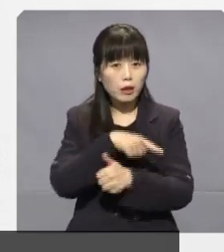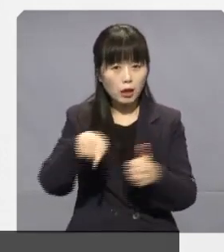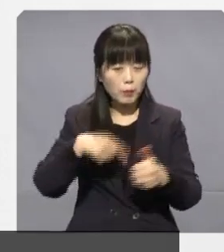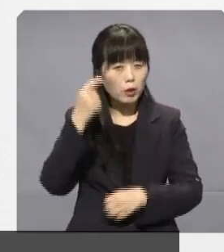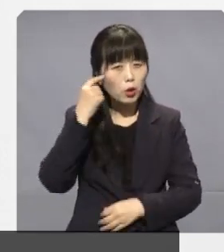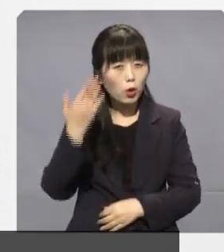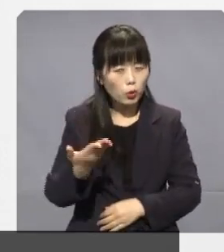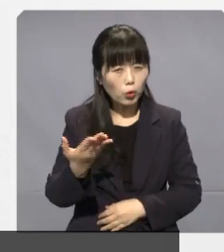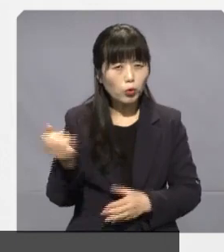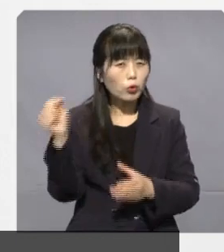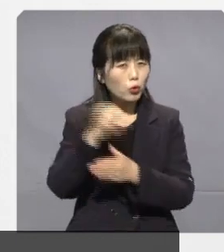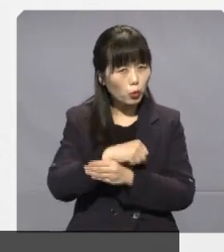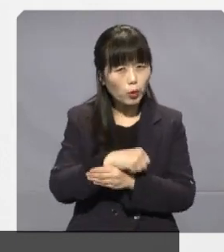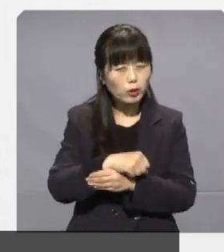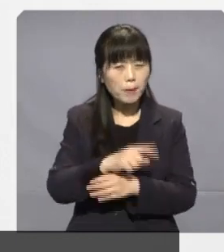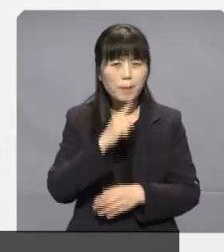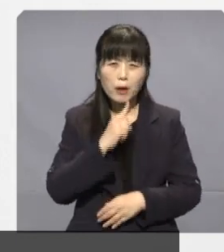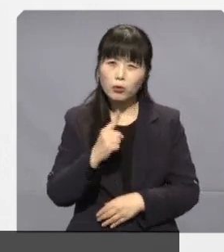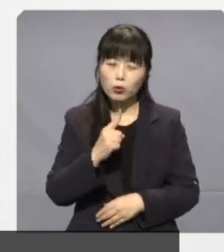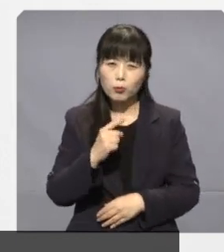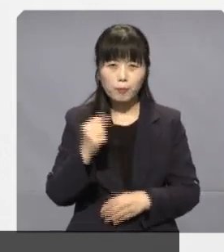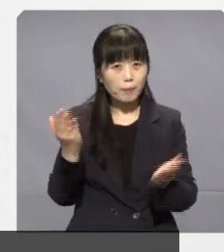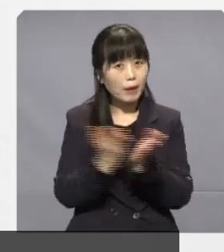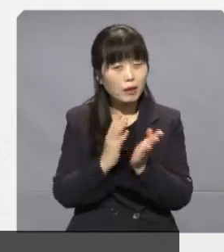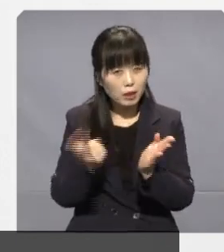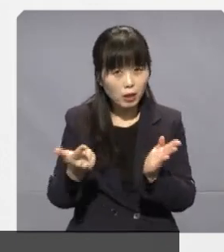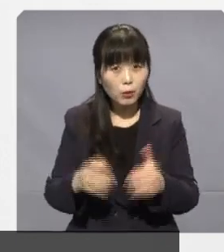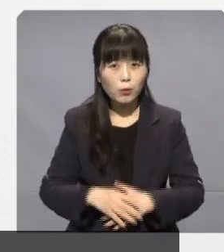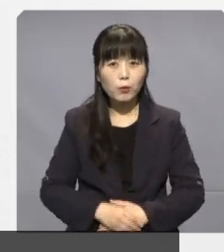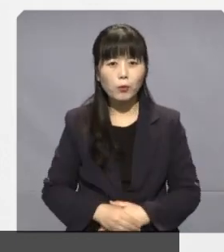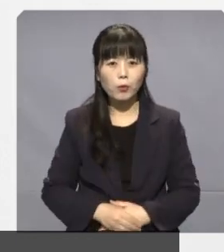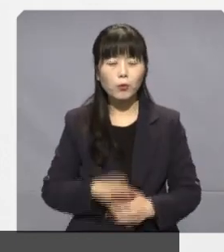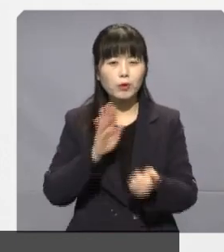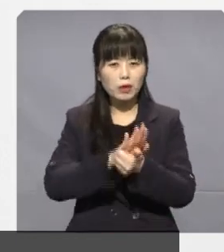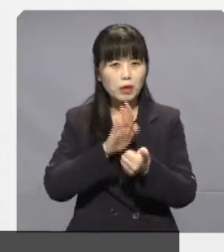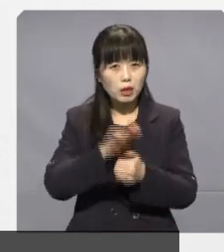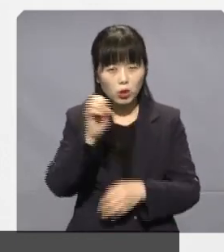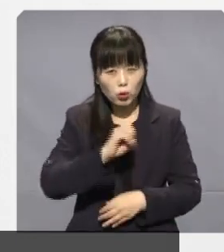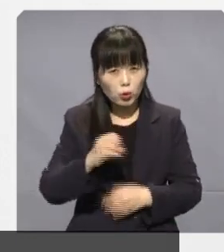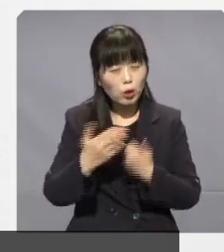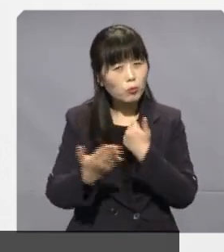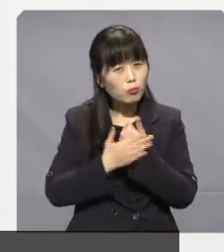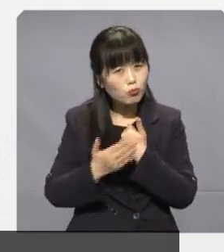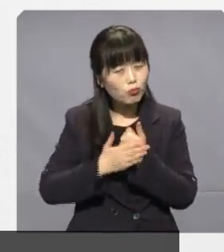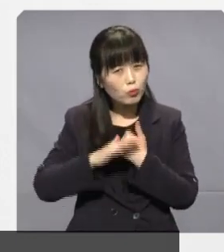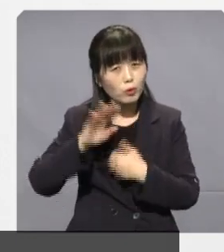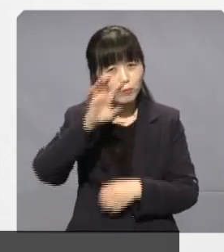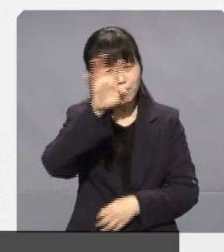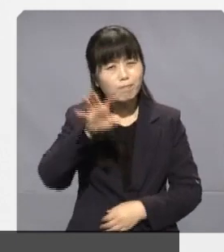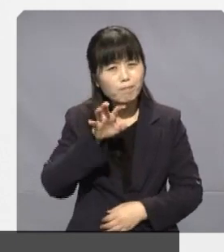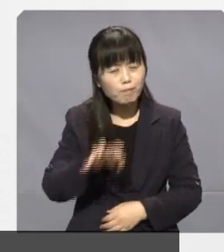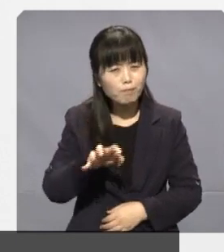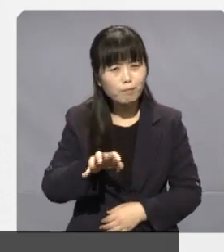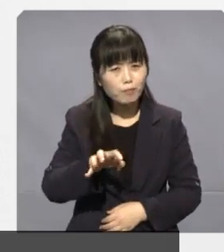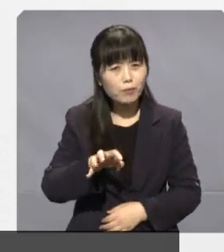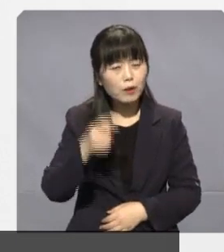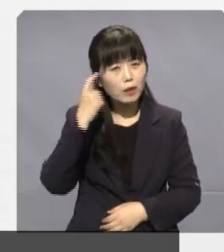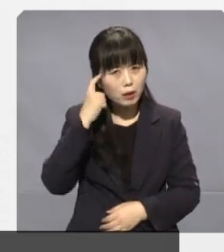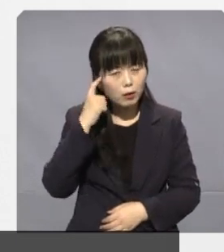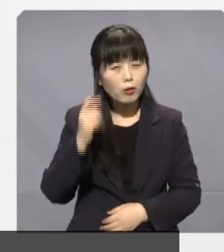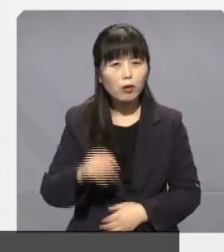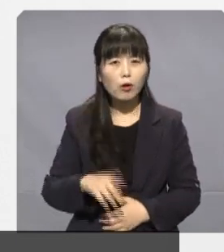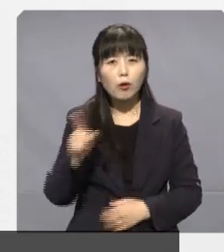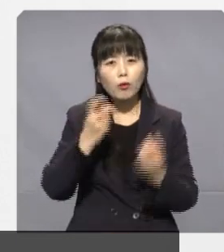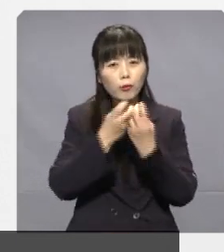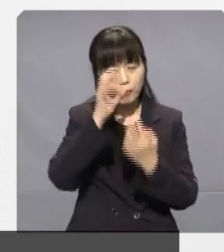여론을 수용했다라고 말하기도 좀 그렇고, 이 대단히 지지율에 큰 보탬이 될까에 대한 의문도 약간 들고, 회의도 들고, 어떻게